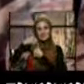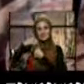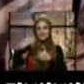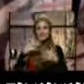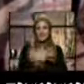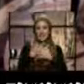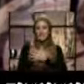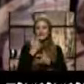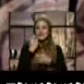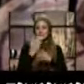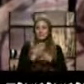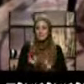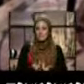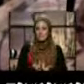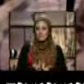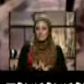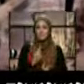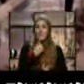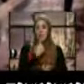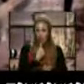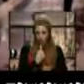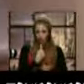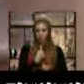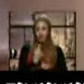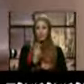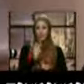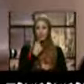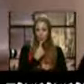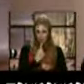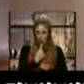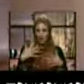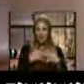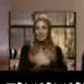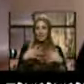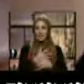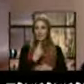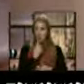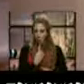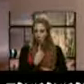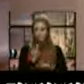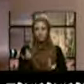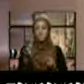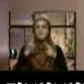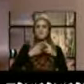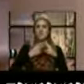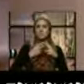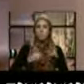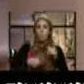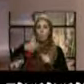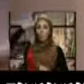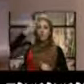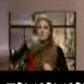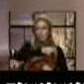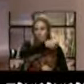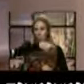الزواج؟ فنعمل عيد الميلاد او تدرس حاجزين قاعة في فندق وبعدين بعد ما